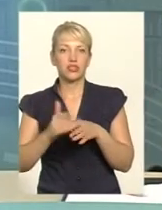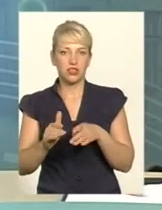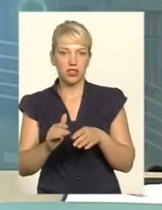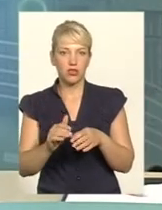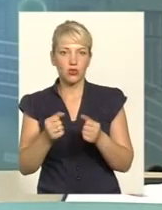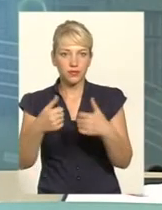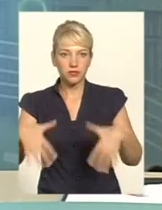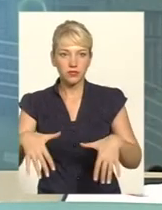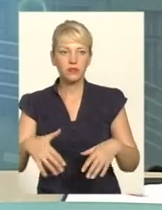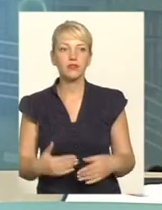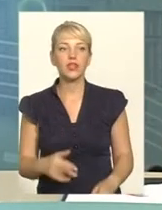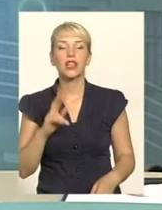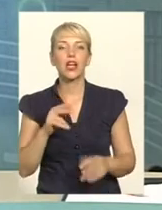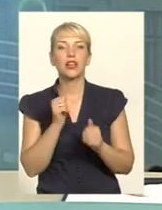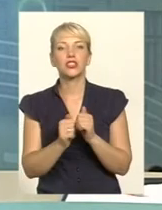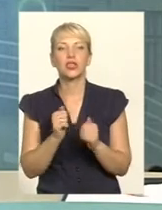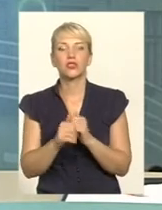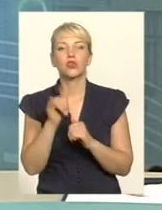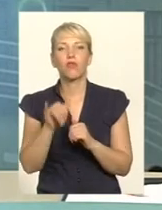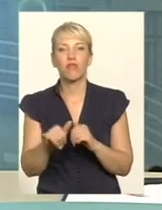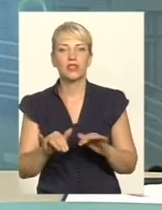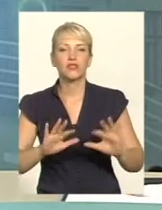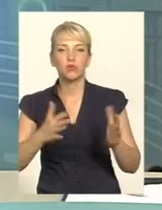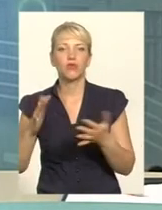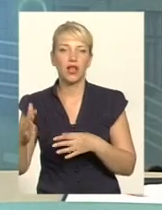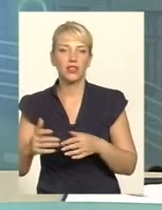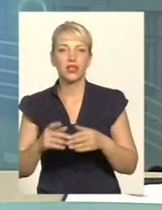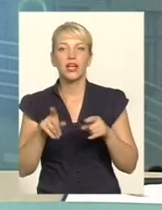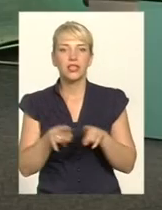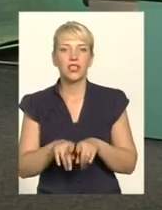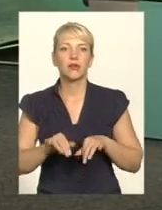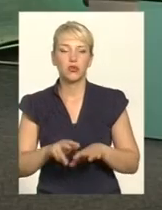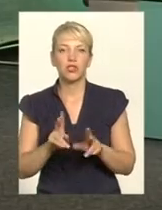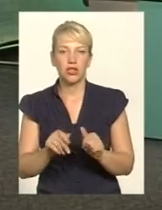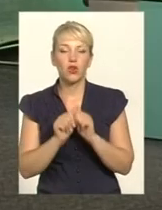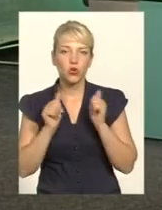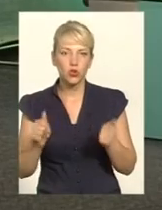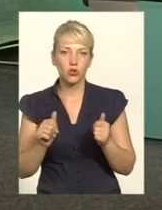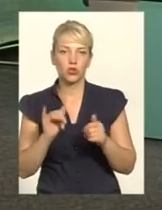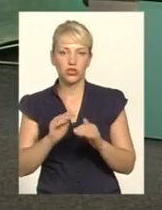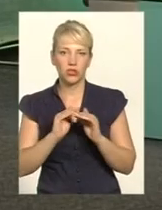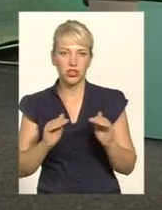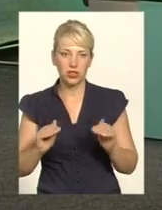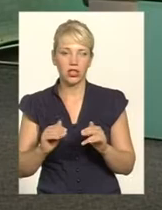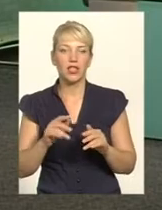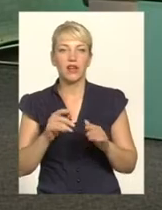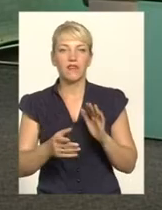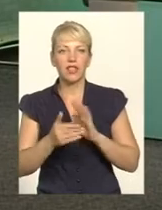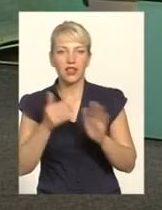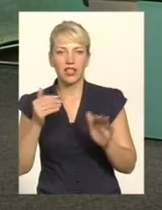Процеси такі, процеси розлучення в родині викликають у дітей агресію. Чи це